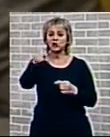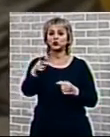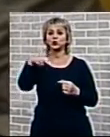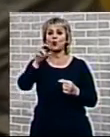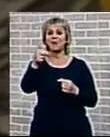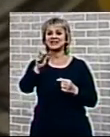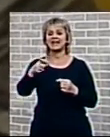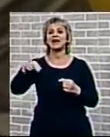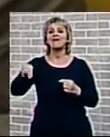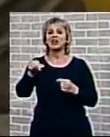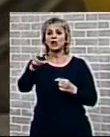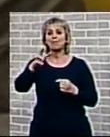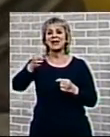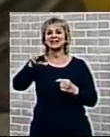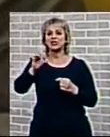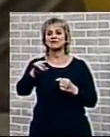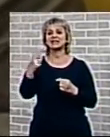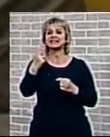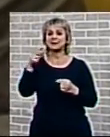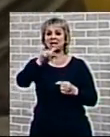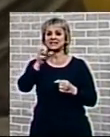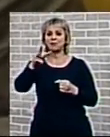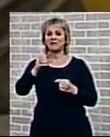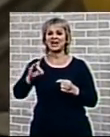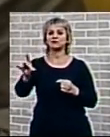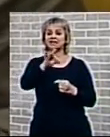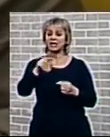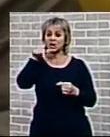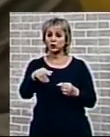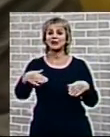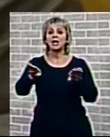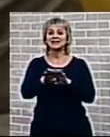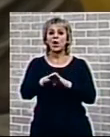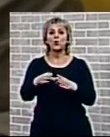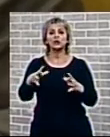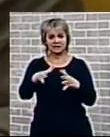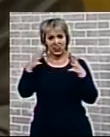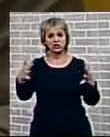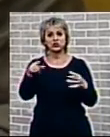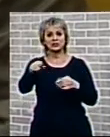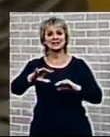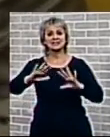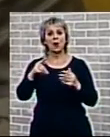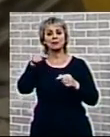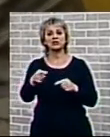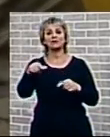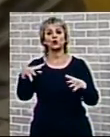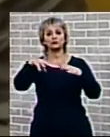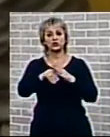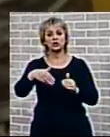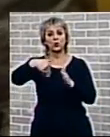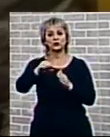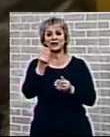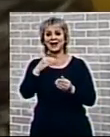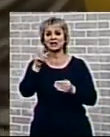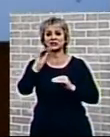Дубовский, Волгодонский, Мартыновский, Цемлянский, Зимовниковские районы. То есть такое значительное событие, в том числе и улучшение